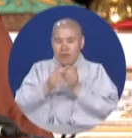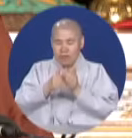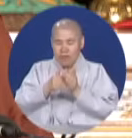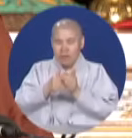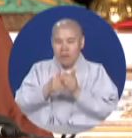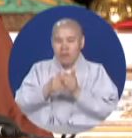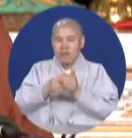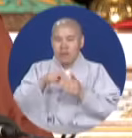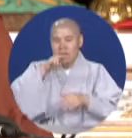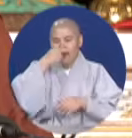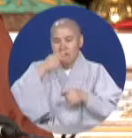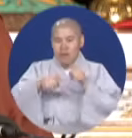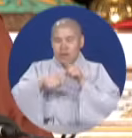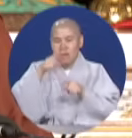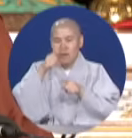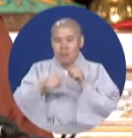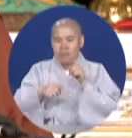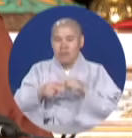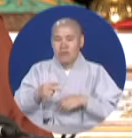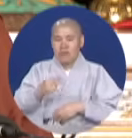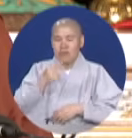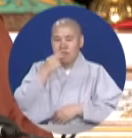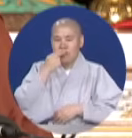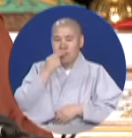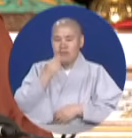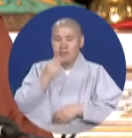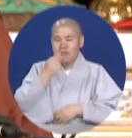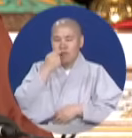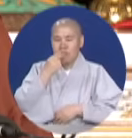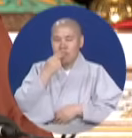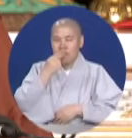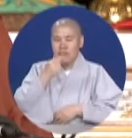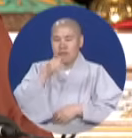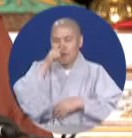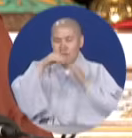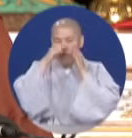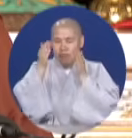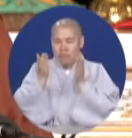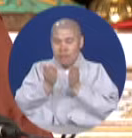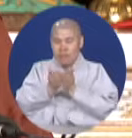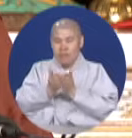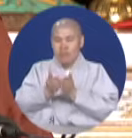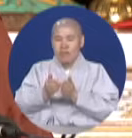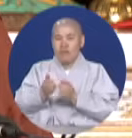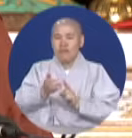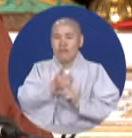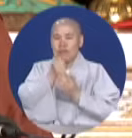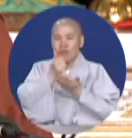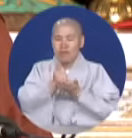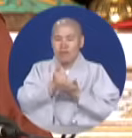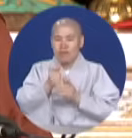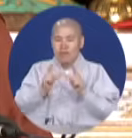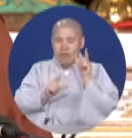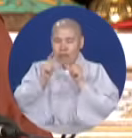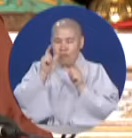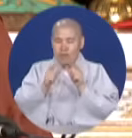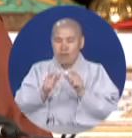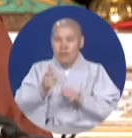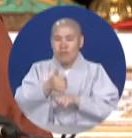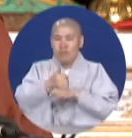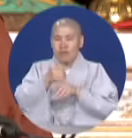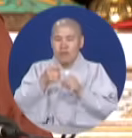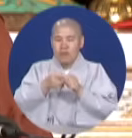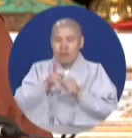전단나무 하나 가지고요. 중생상, 열애상, 보살상을 다 만들었습니다. 그리고 만들고